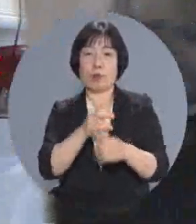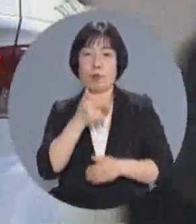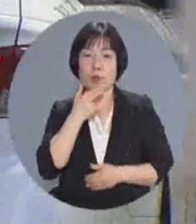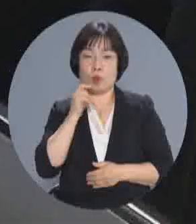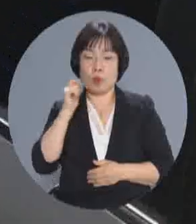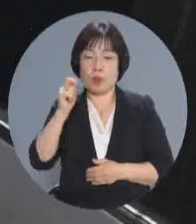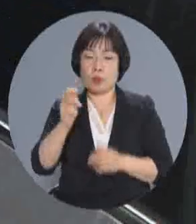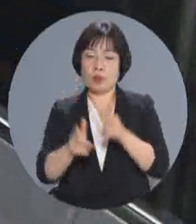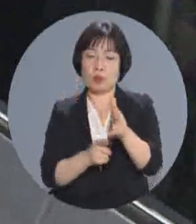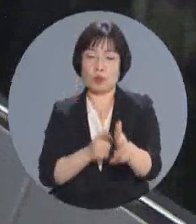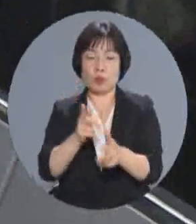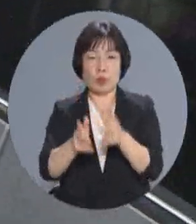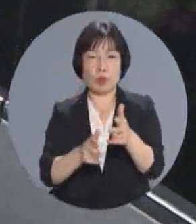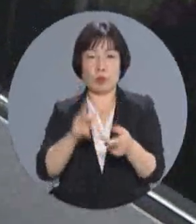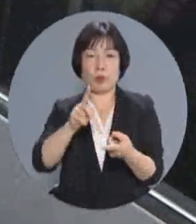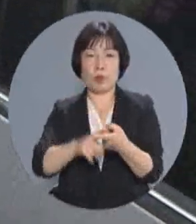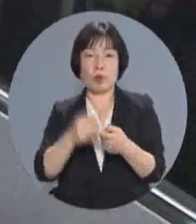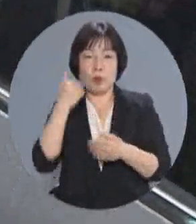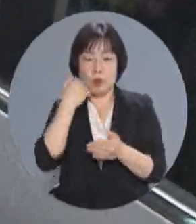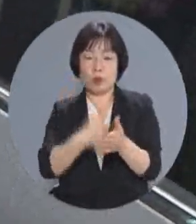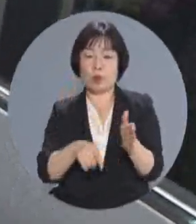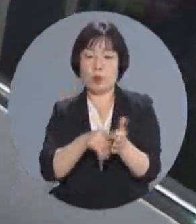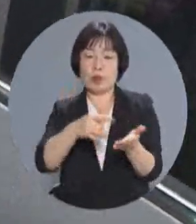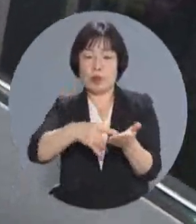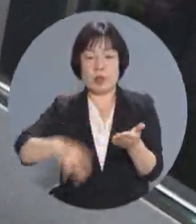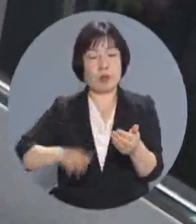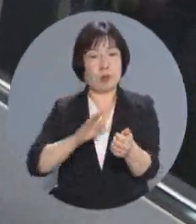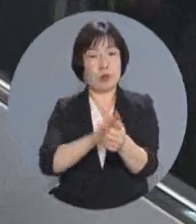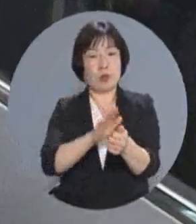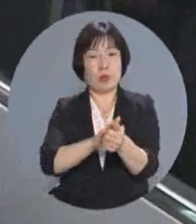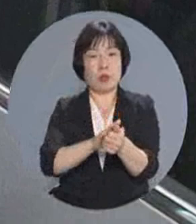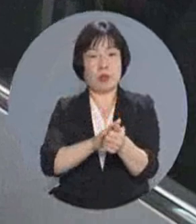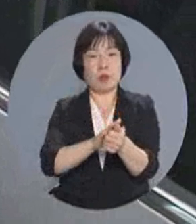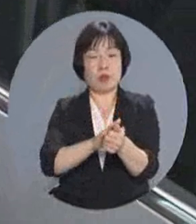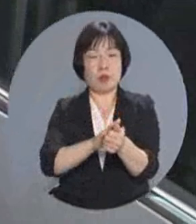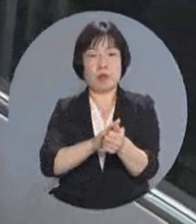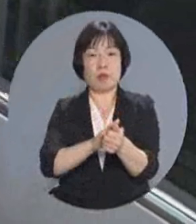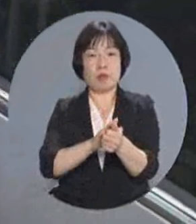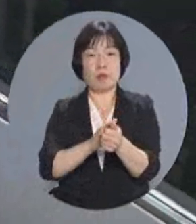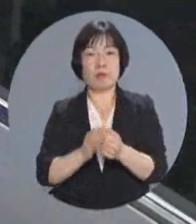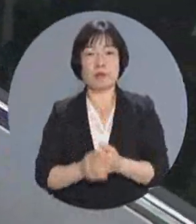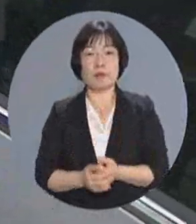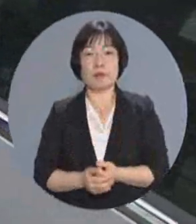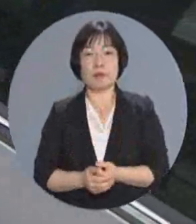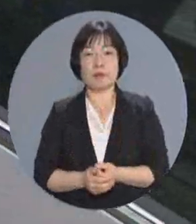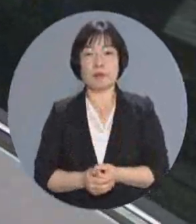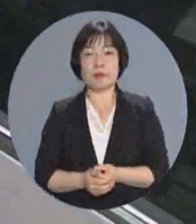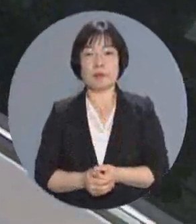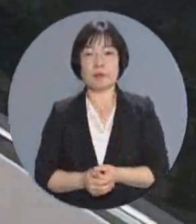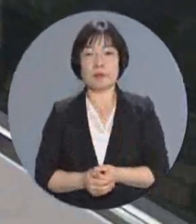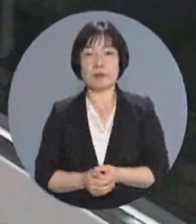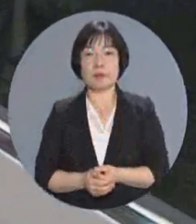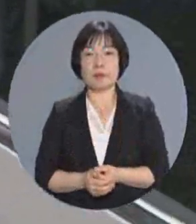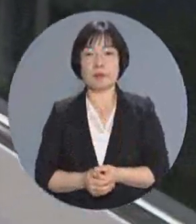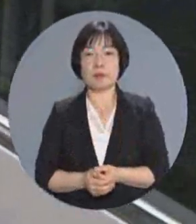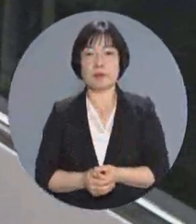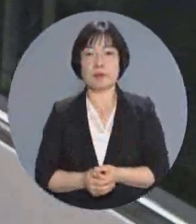택시 선진화 사업. 누구를 위한 혈세 지원이냐는 지적이 나오는 이유입니다. MBC 뉴스 주현정입니다.